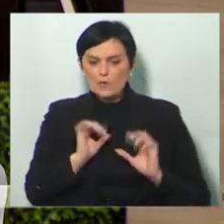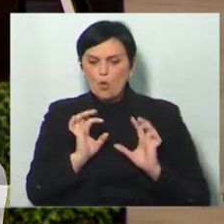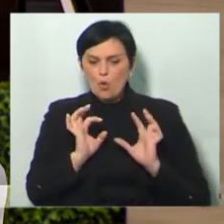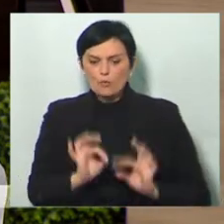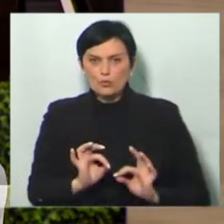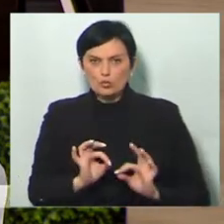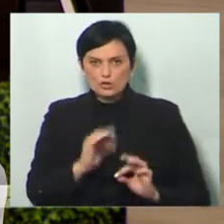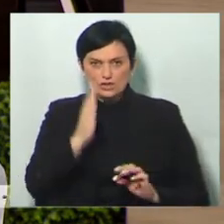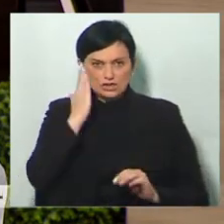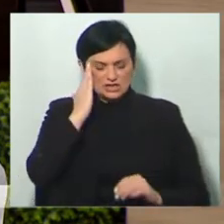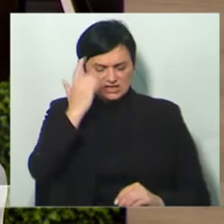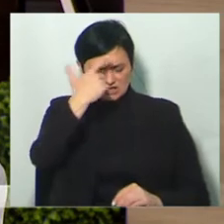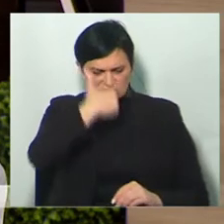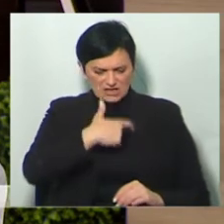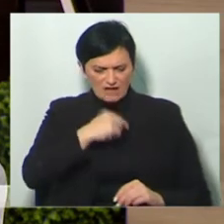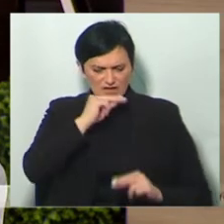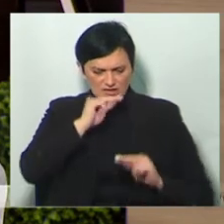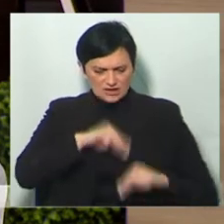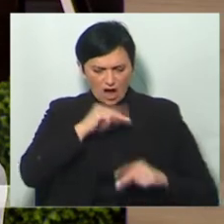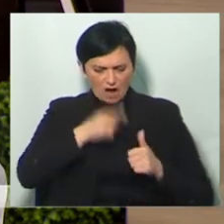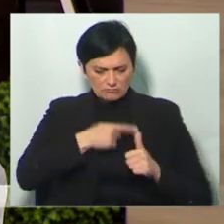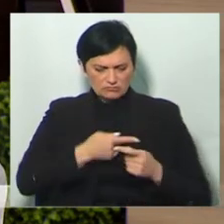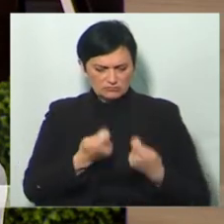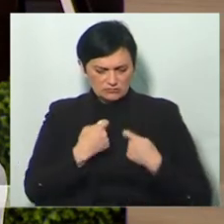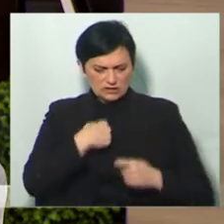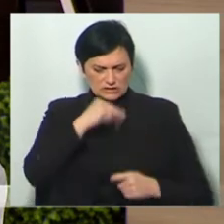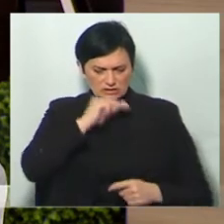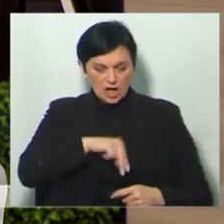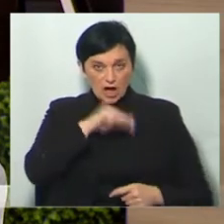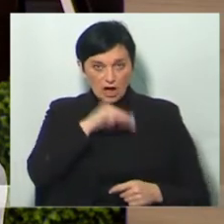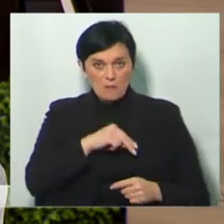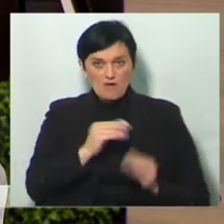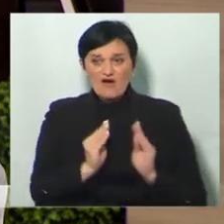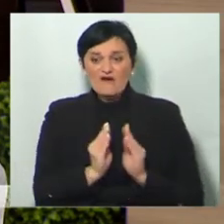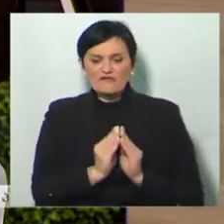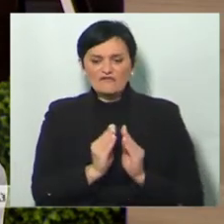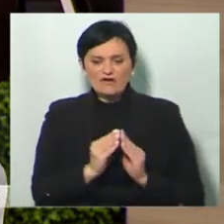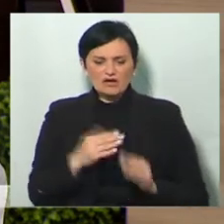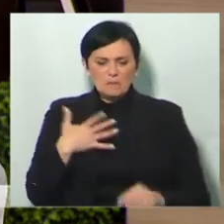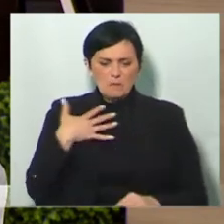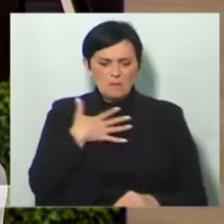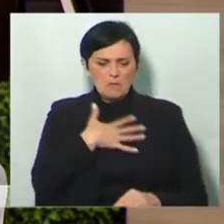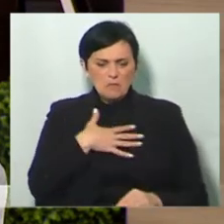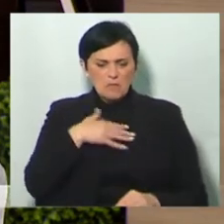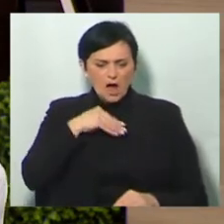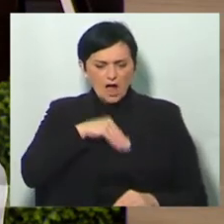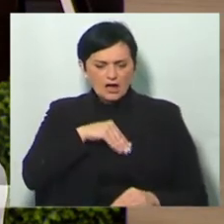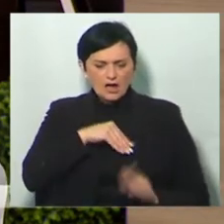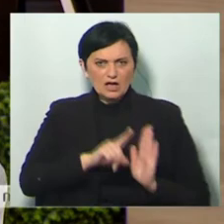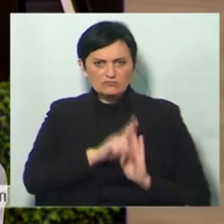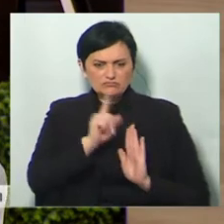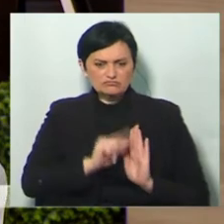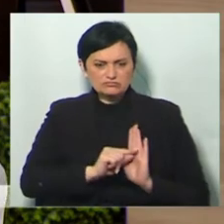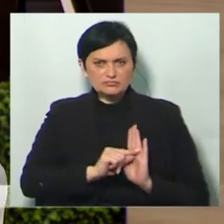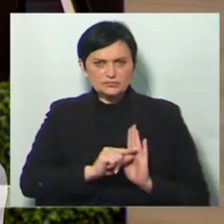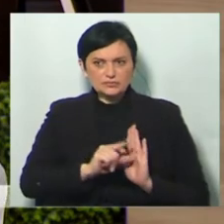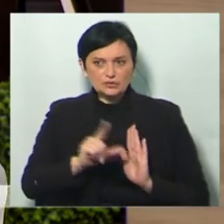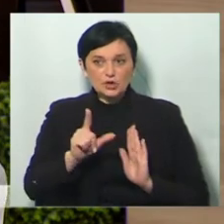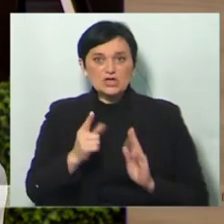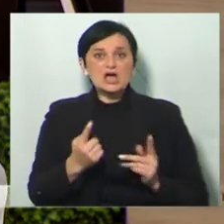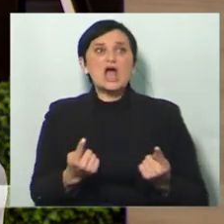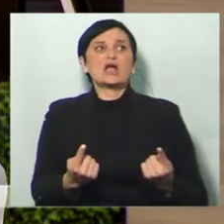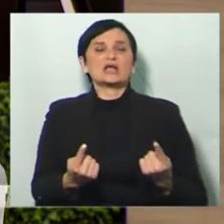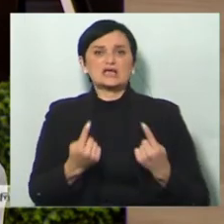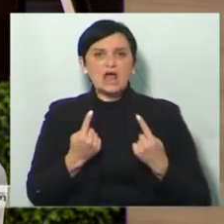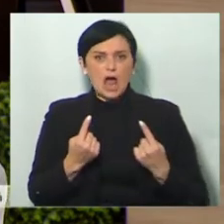მოხდეს თავის დადანაშაულება და ასე შემდეგ. Და ვთქვათ, იგივე მელანქოლიის დროს გრანდიოზული